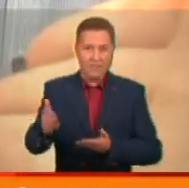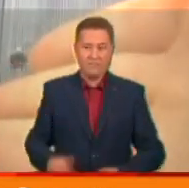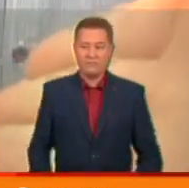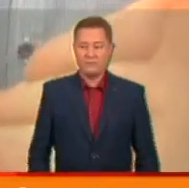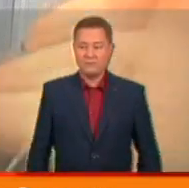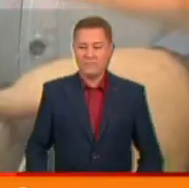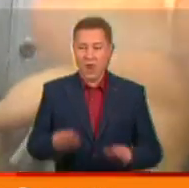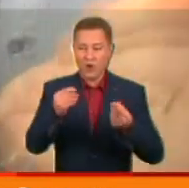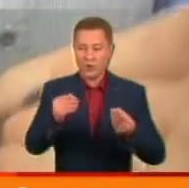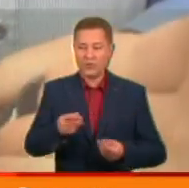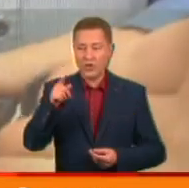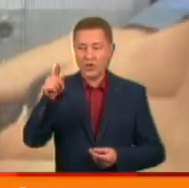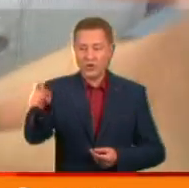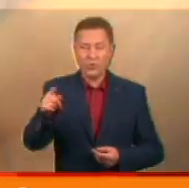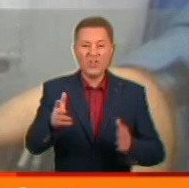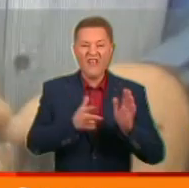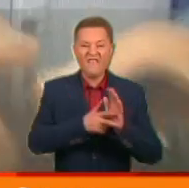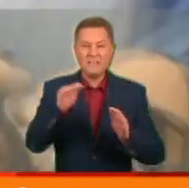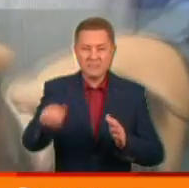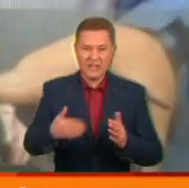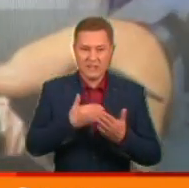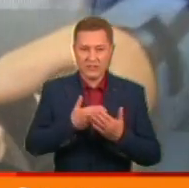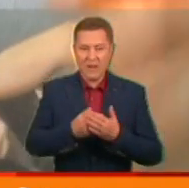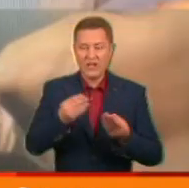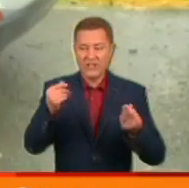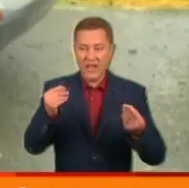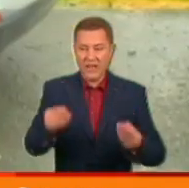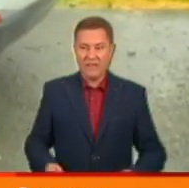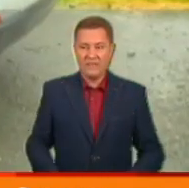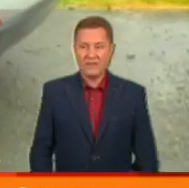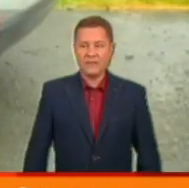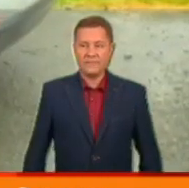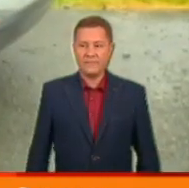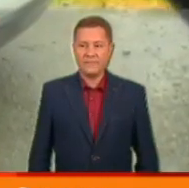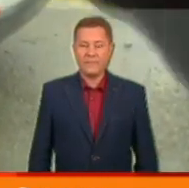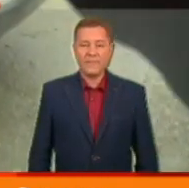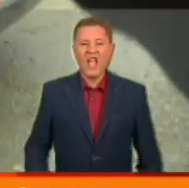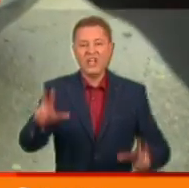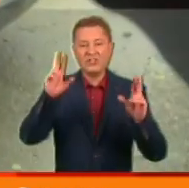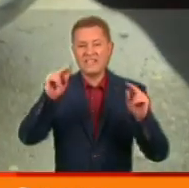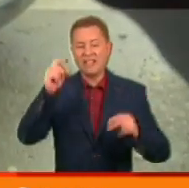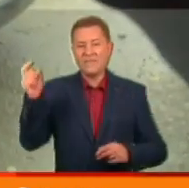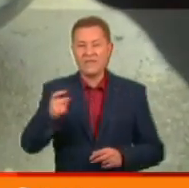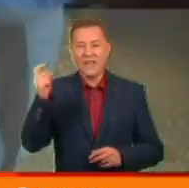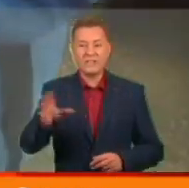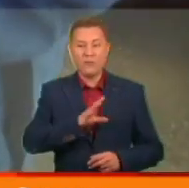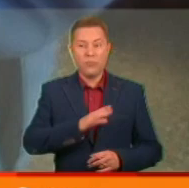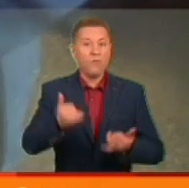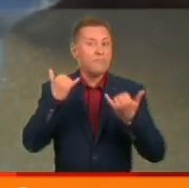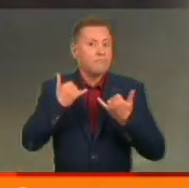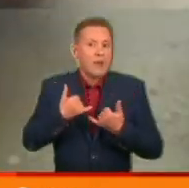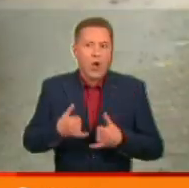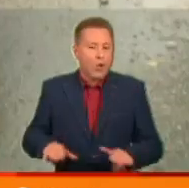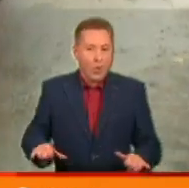хлопці. 7514 гривень. Ви собі порахували. І посвідчення свідоцтва. Щасливий власник портмоне був просто